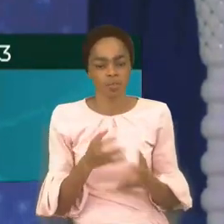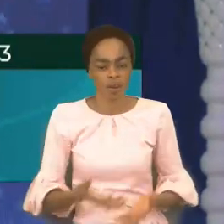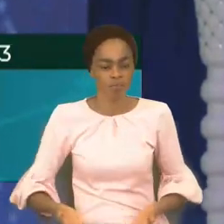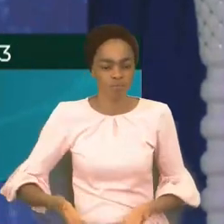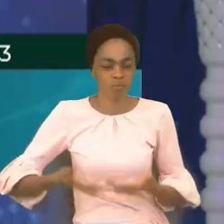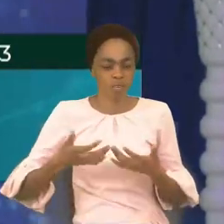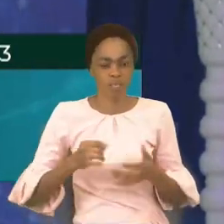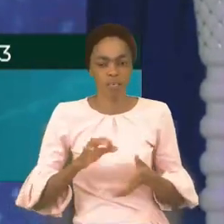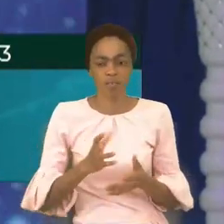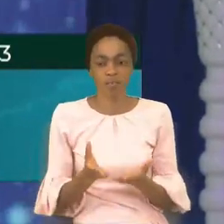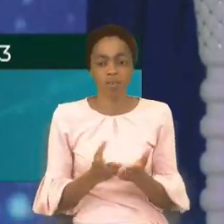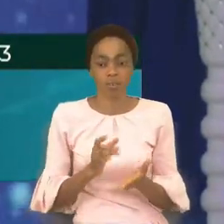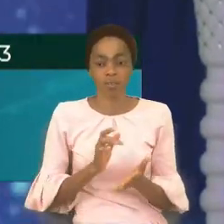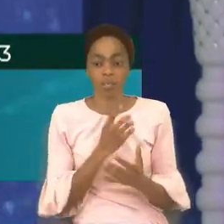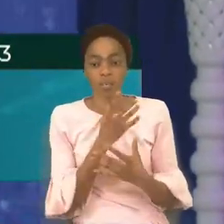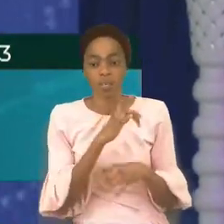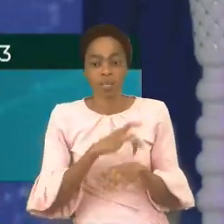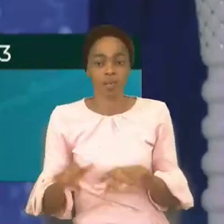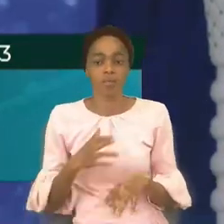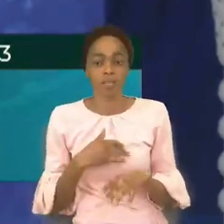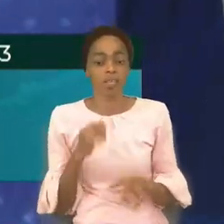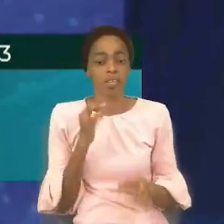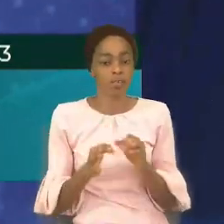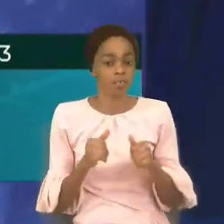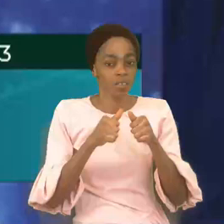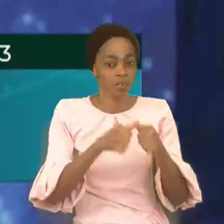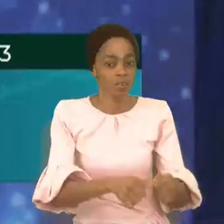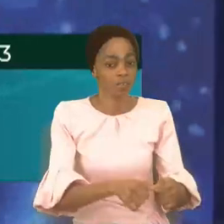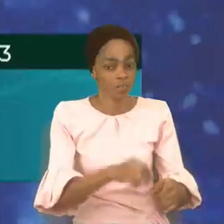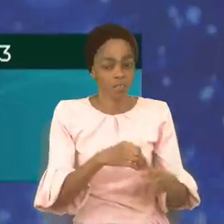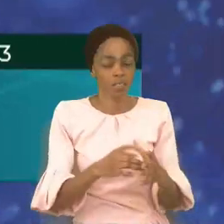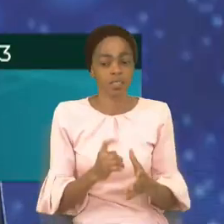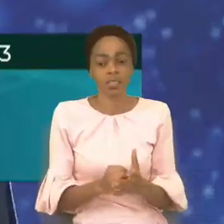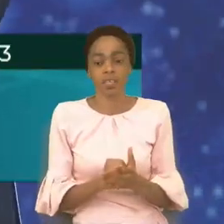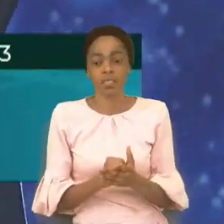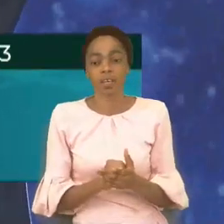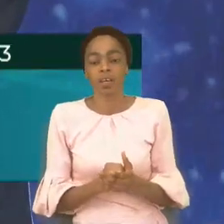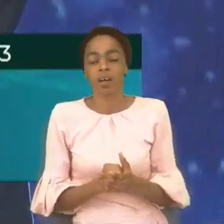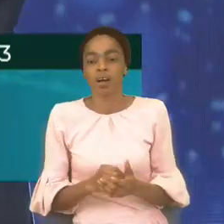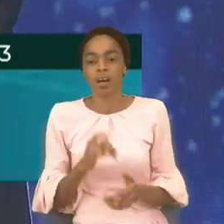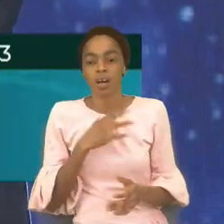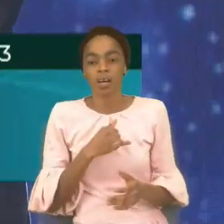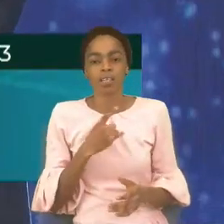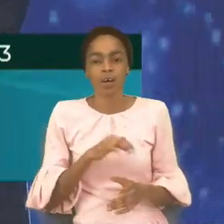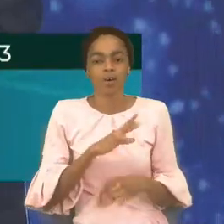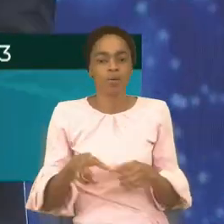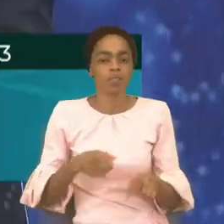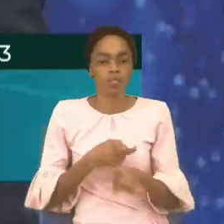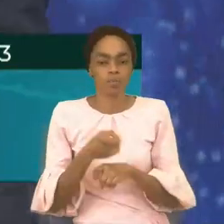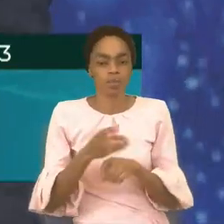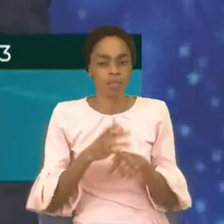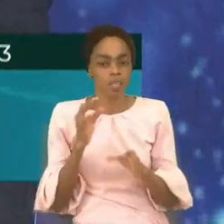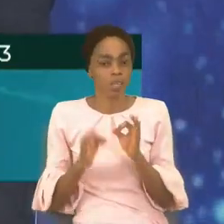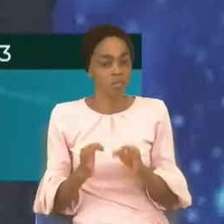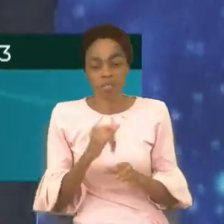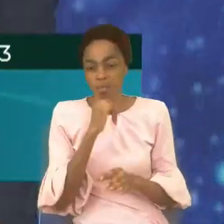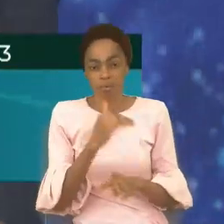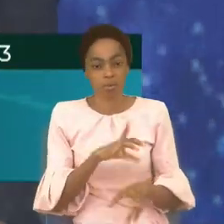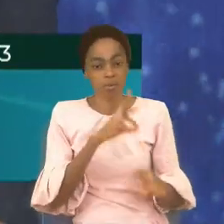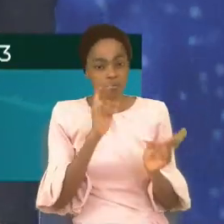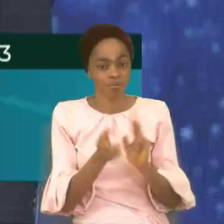si Belshazzar pesait trouver léger, s'il était mort dans cette condition, s'il est persécuté des justes, s'ils ne se sont